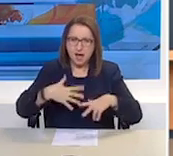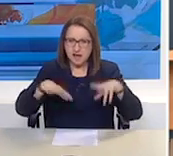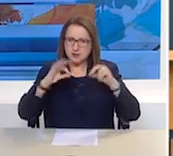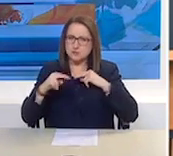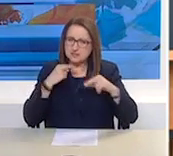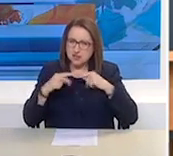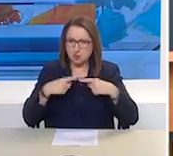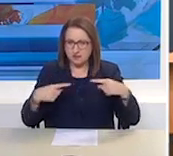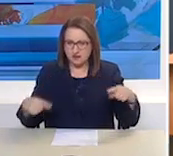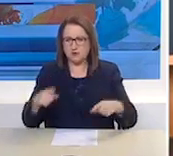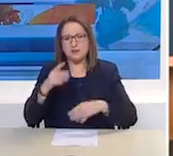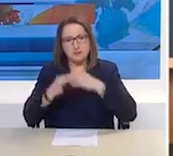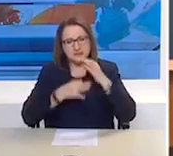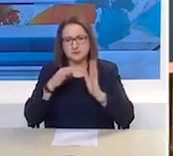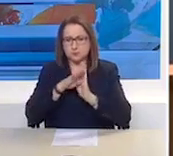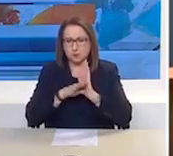λόγο.